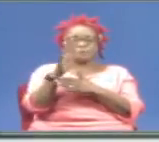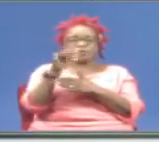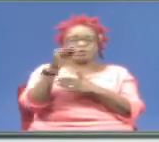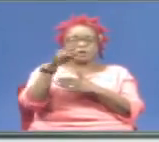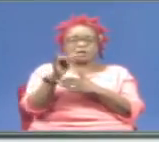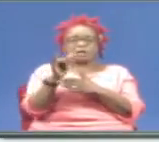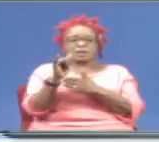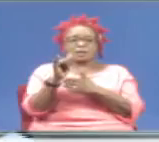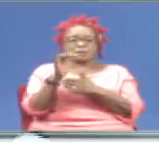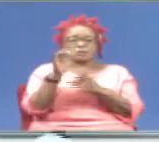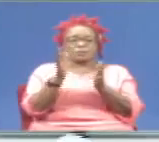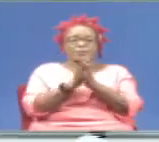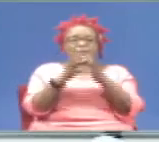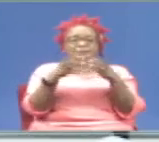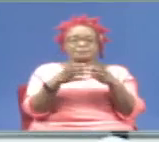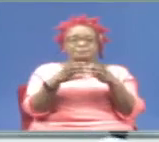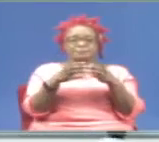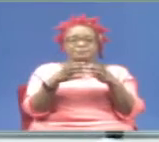na Timothy Ekavi.